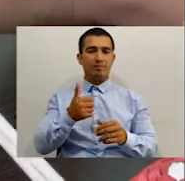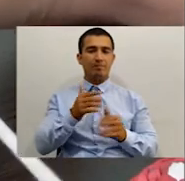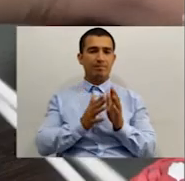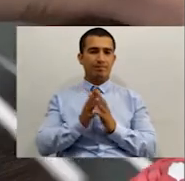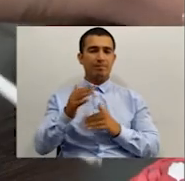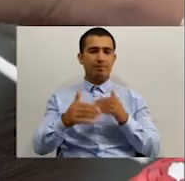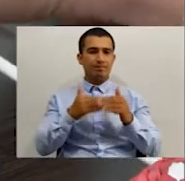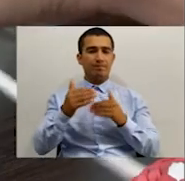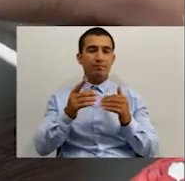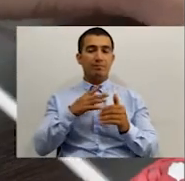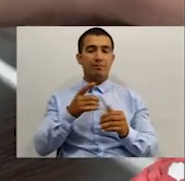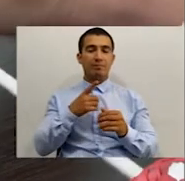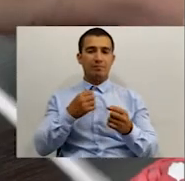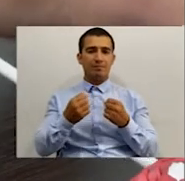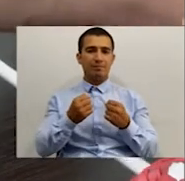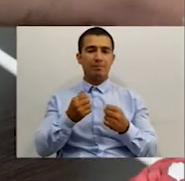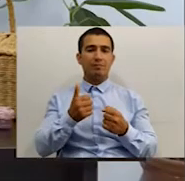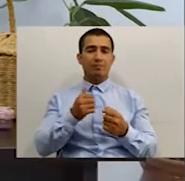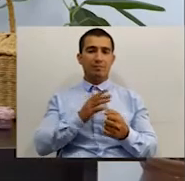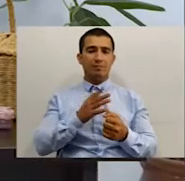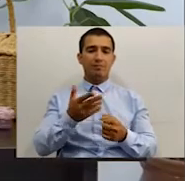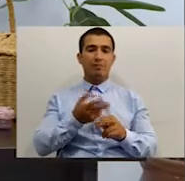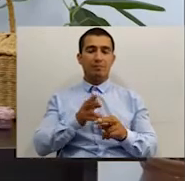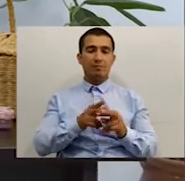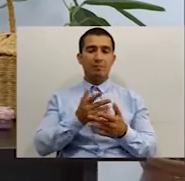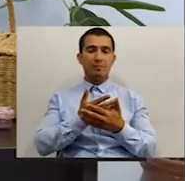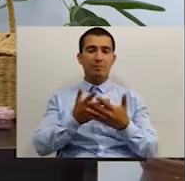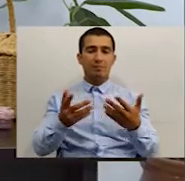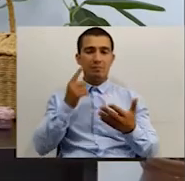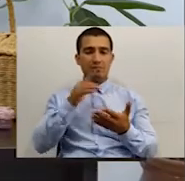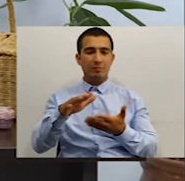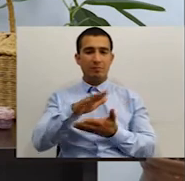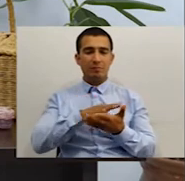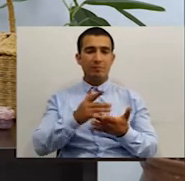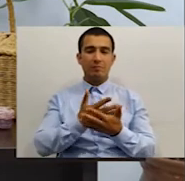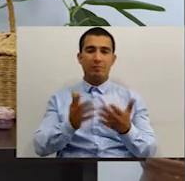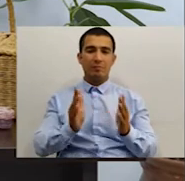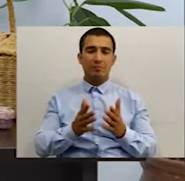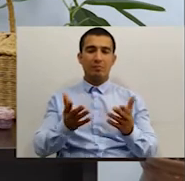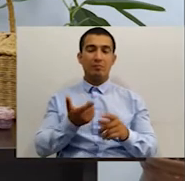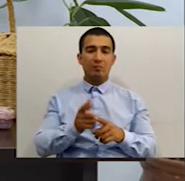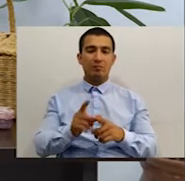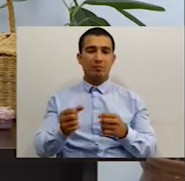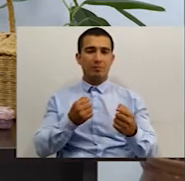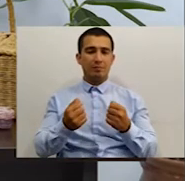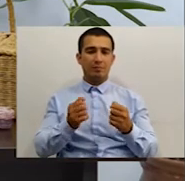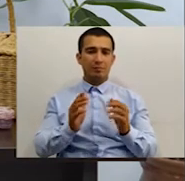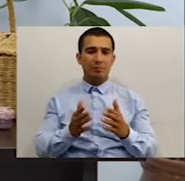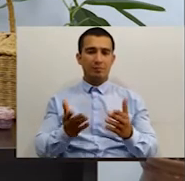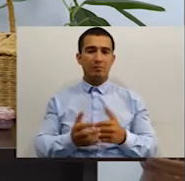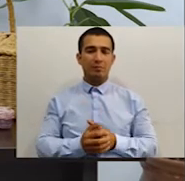нәрсіләні мұстахкен болуш үшін ұстыдан Лакам сұрғасы болады. Ұшанды қатты